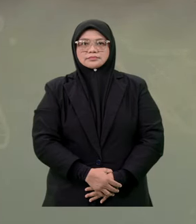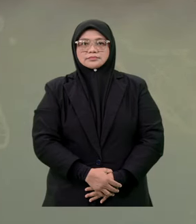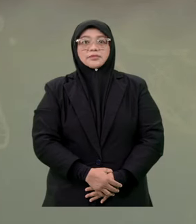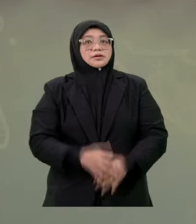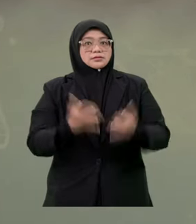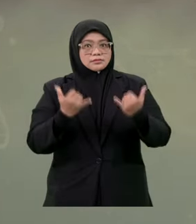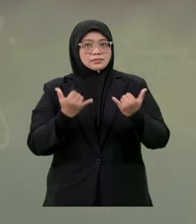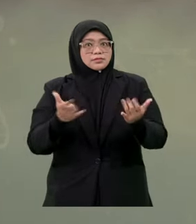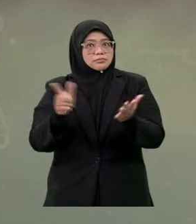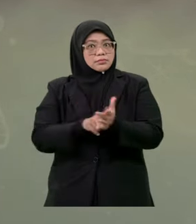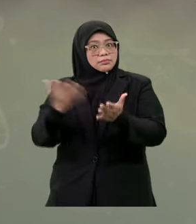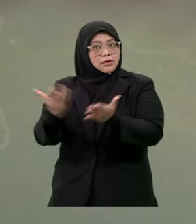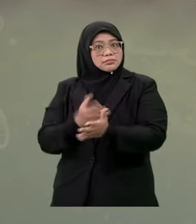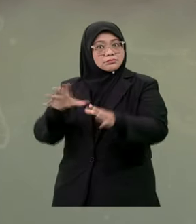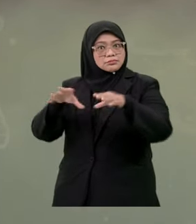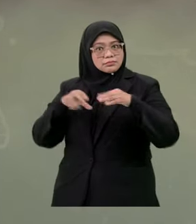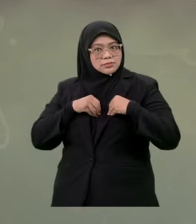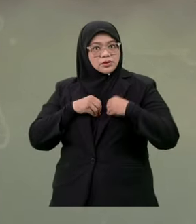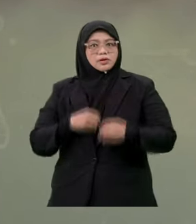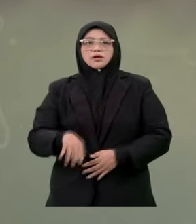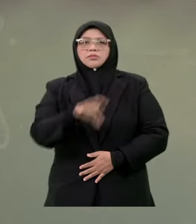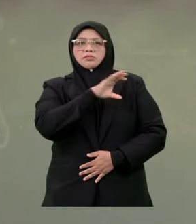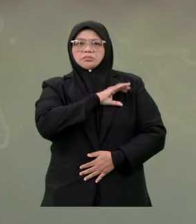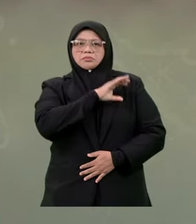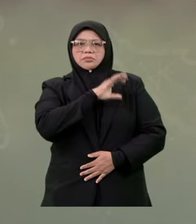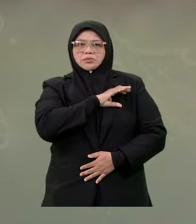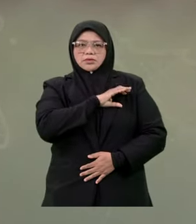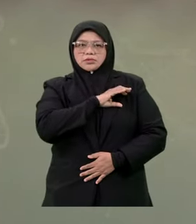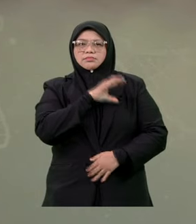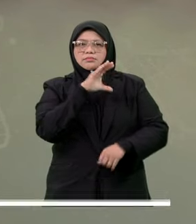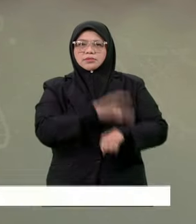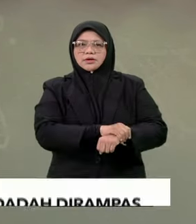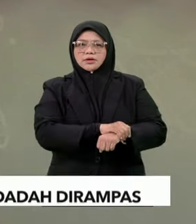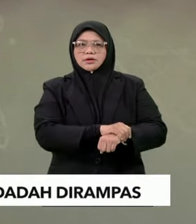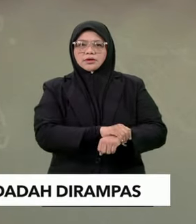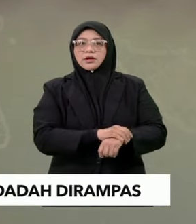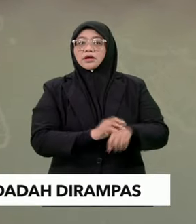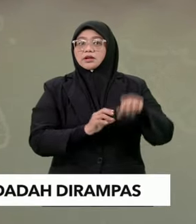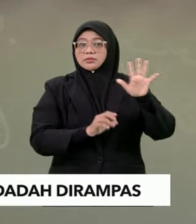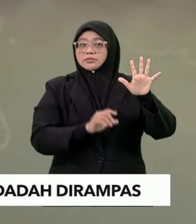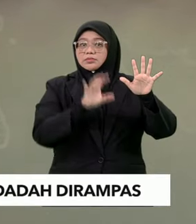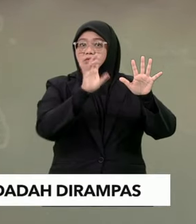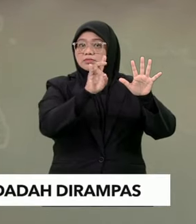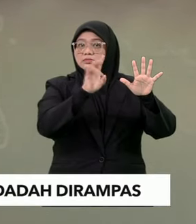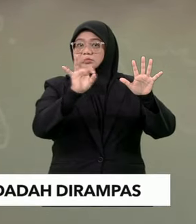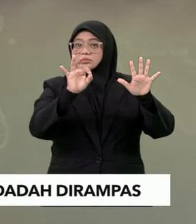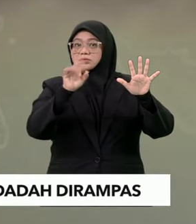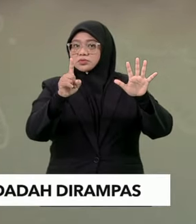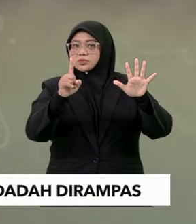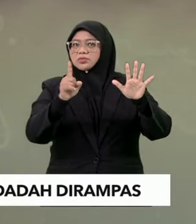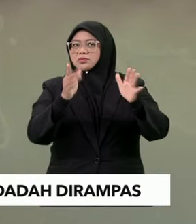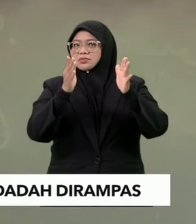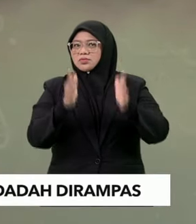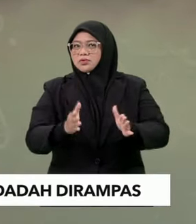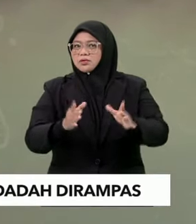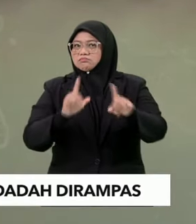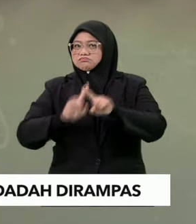baik dan ini pula laporan yang baru kami terima polis diraja Malaysia pdrm menahan seramai 5791